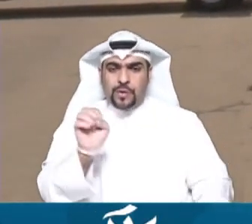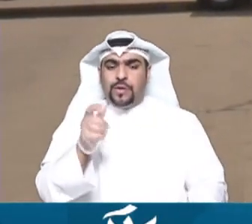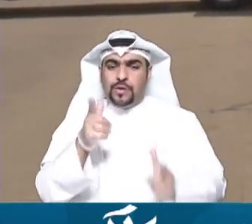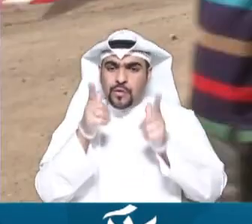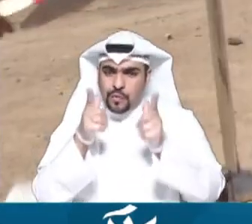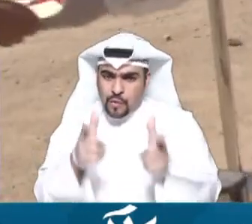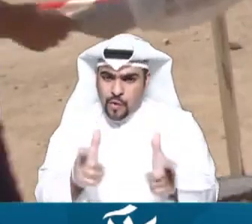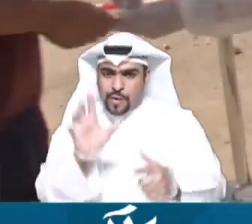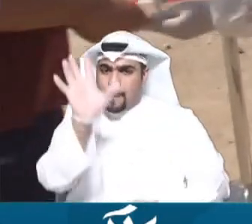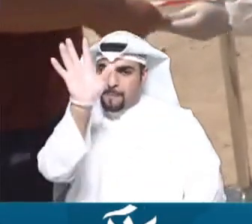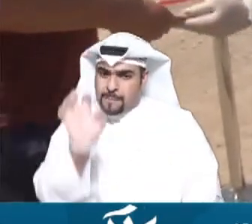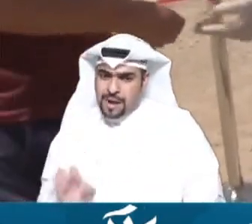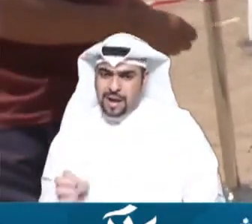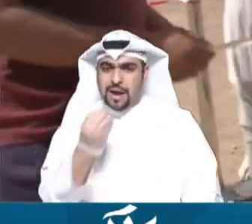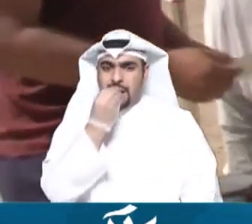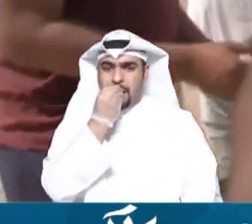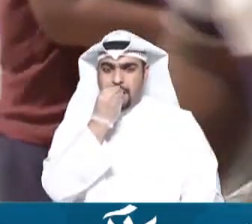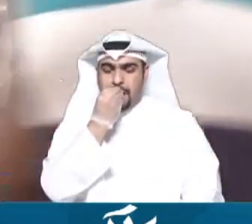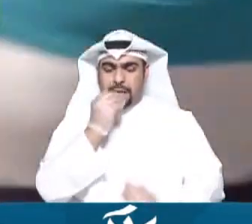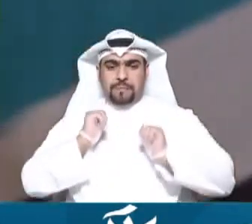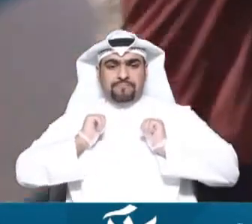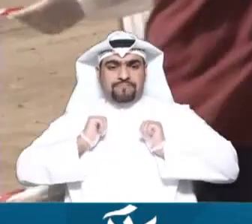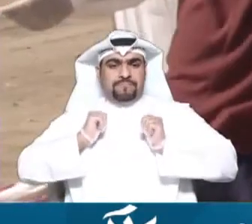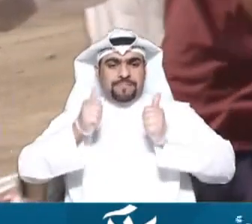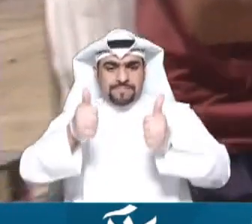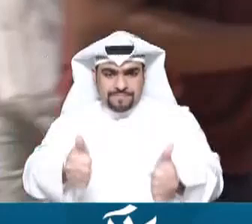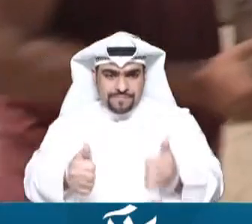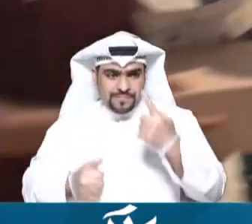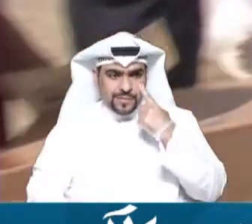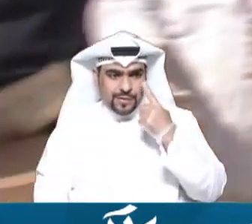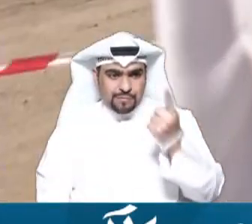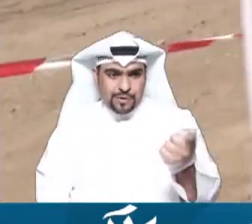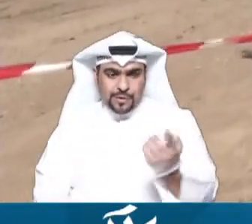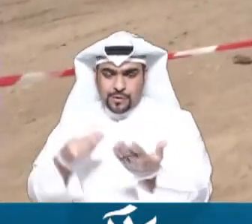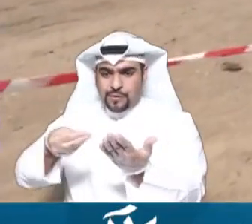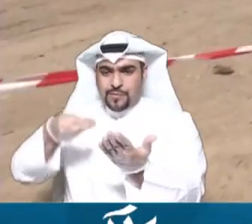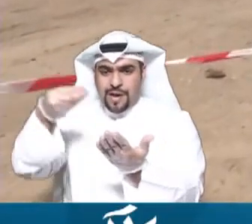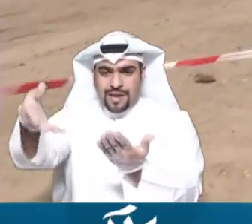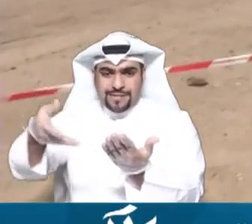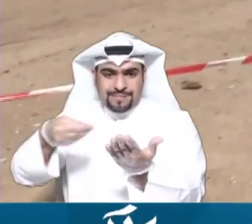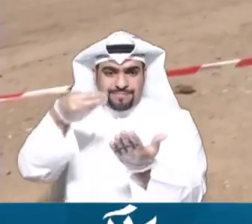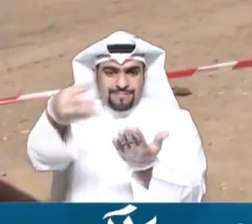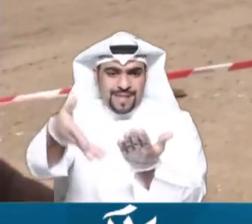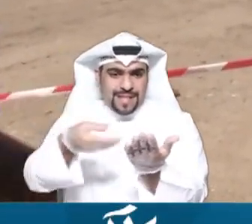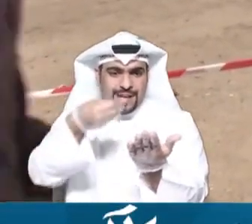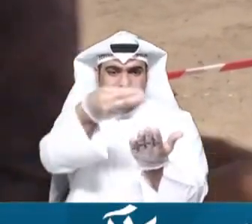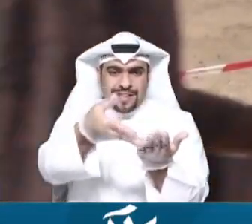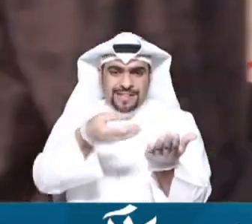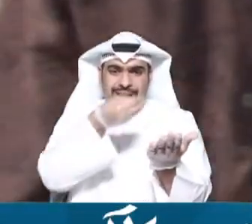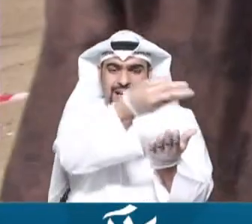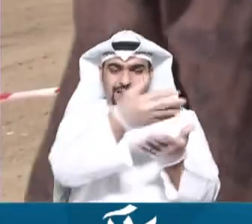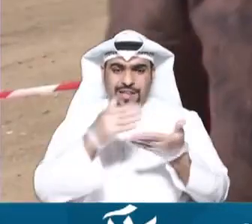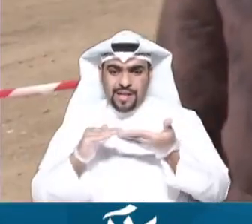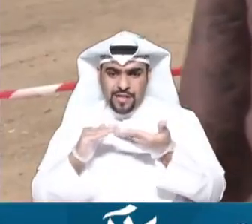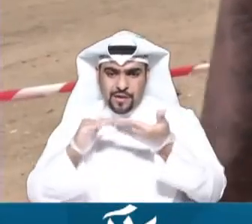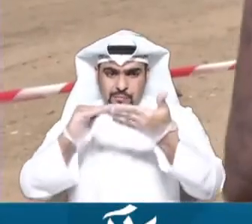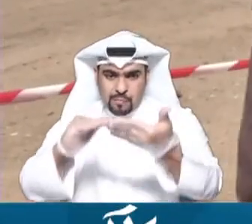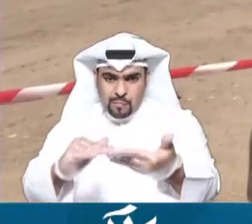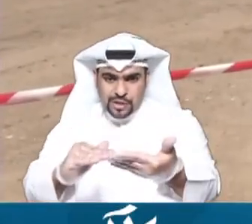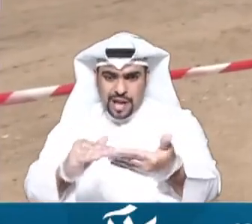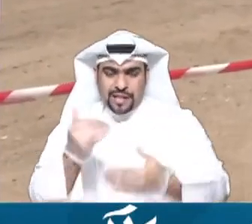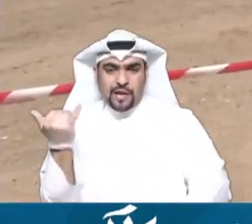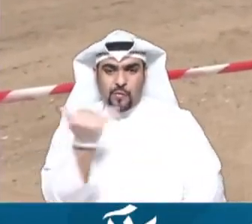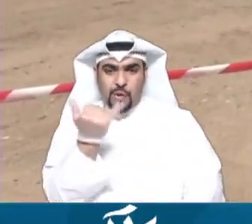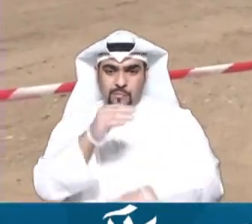العامة، واتساقا مع الجهود الوطنية في التوعية بشأن انتشار الفيروس والمساهمة في بث